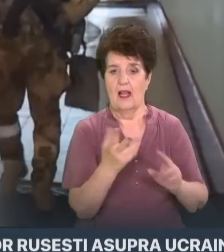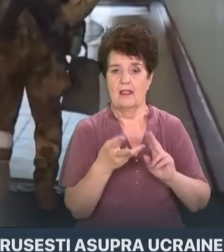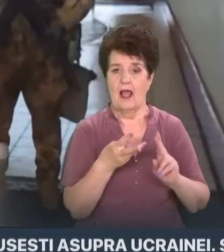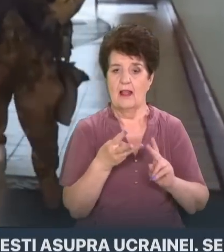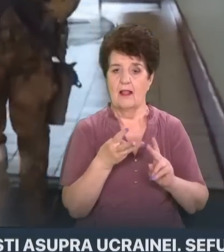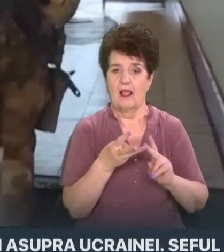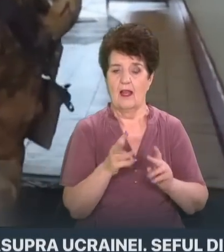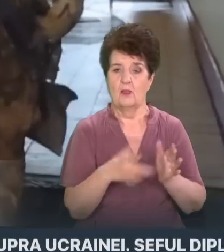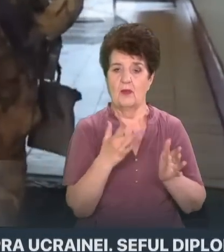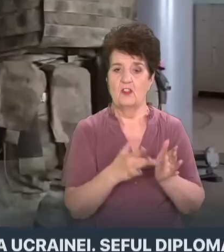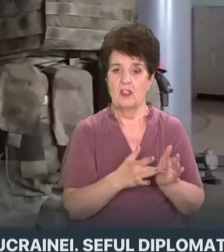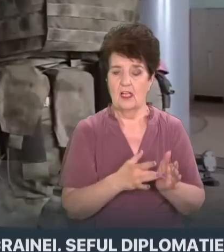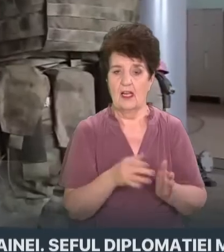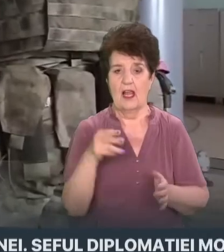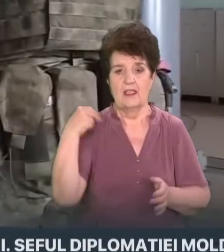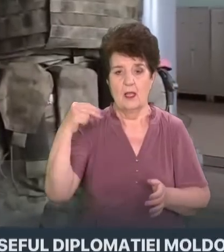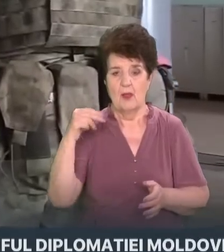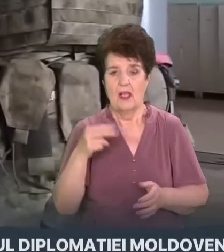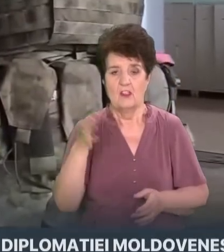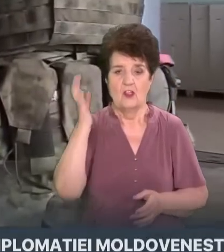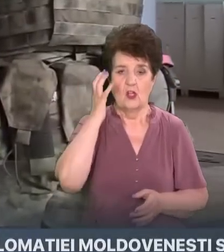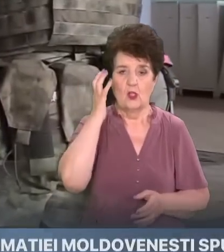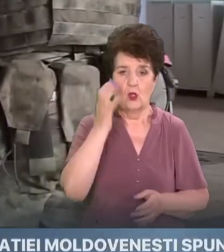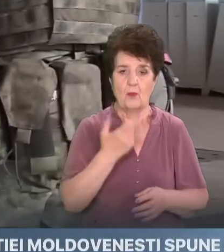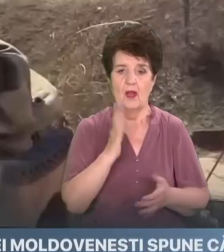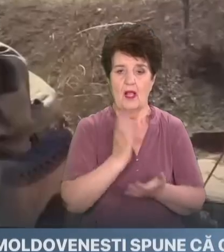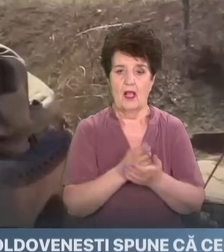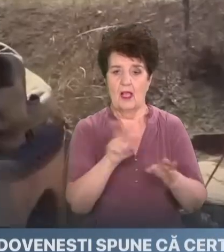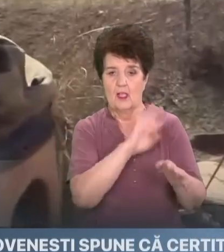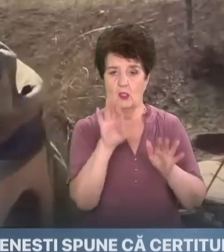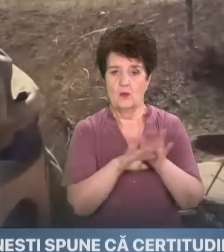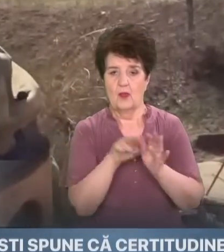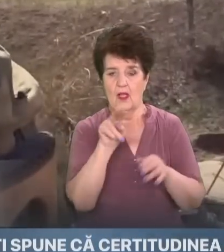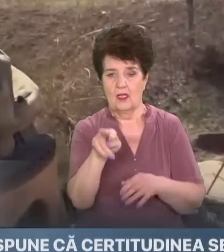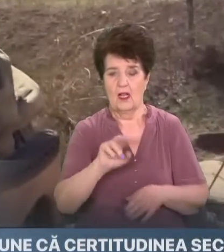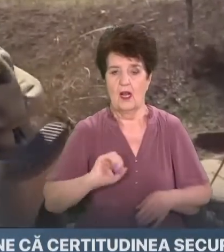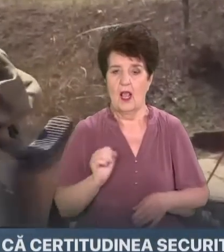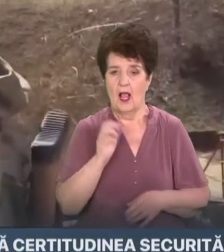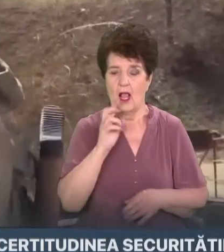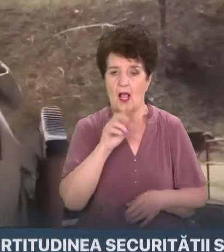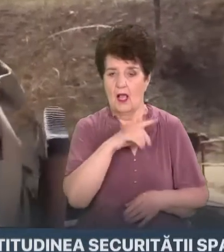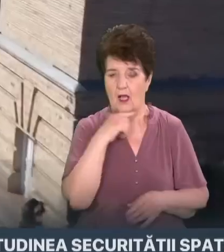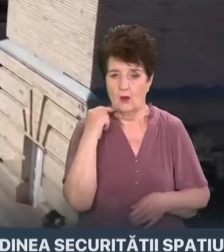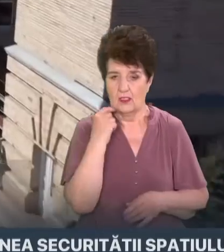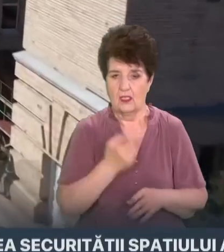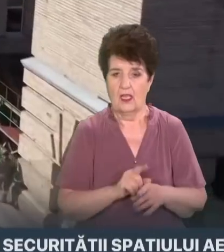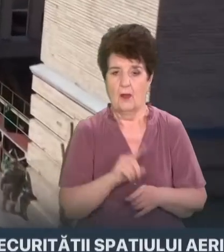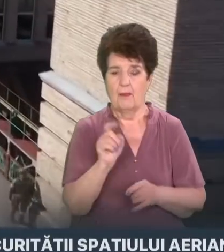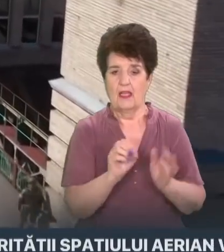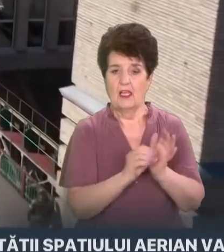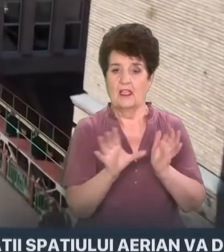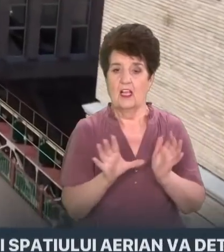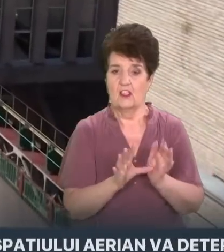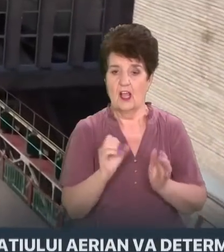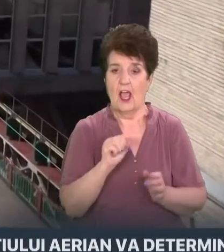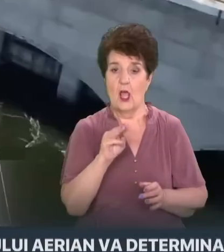după centralele nucleare Zaporojie și Cernobâl, care se află sub controlul armatei ruse. Agenția Internațională pentru Energie Atomică